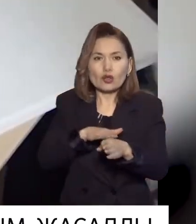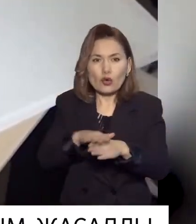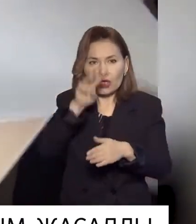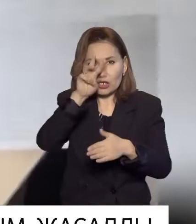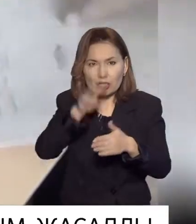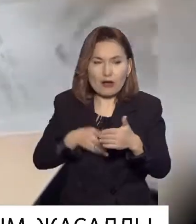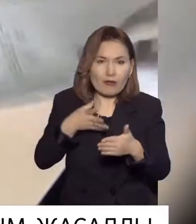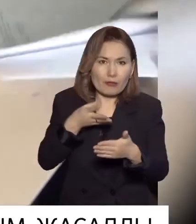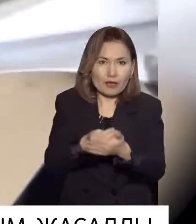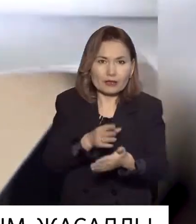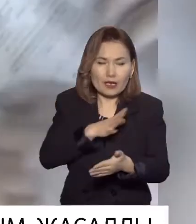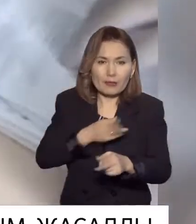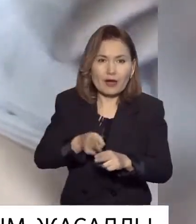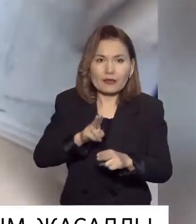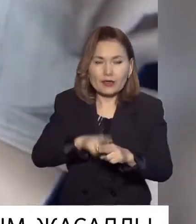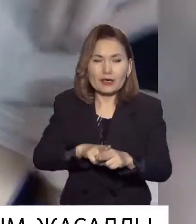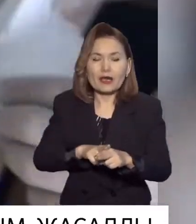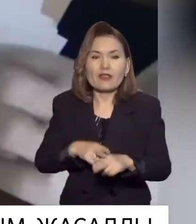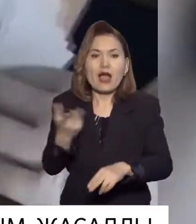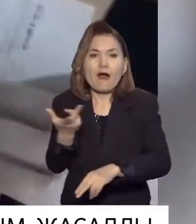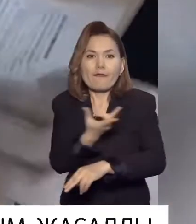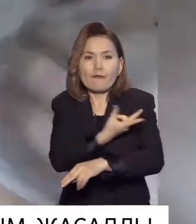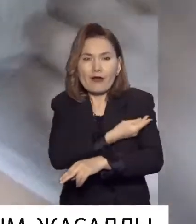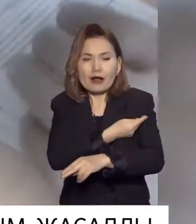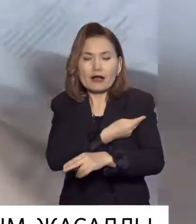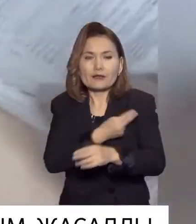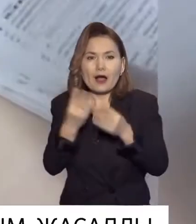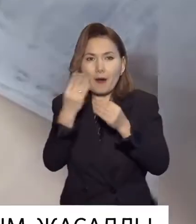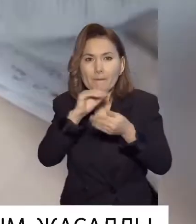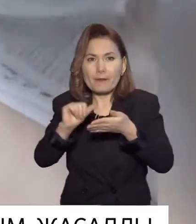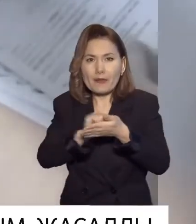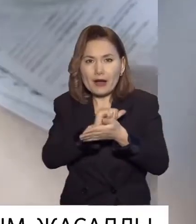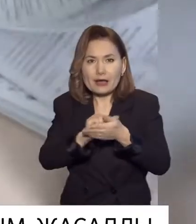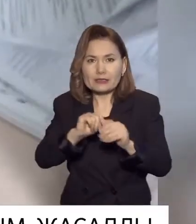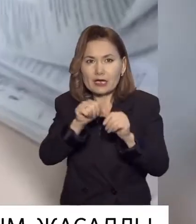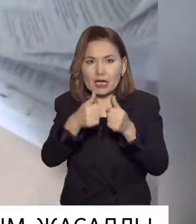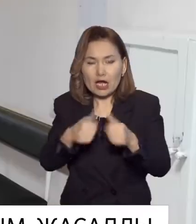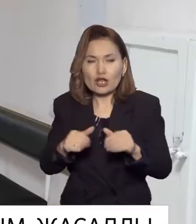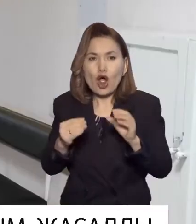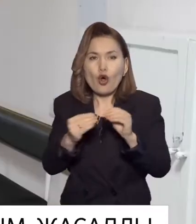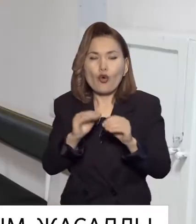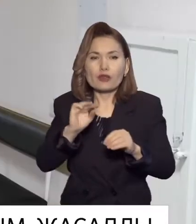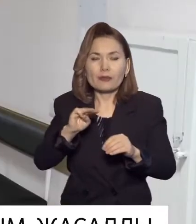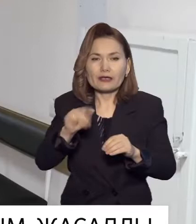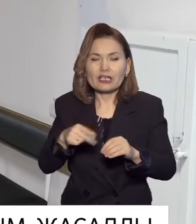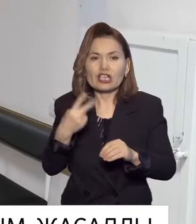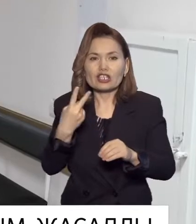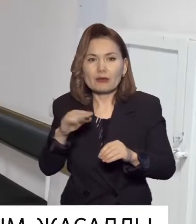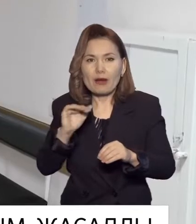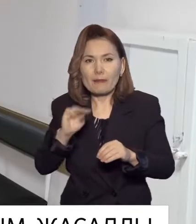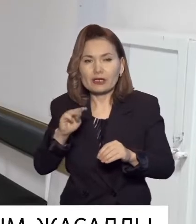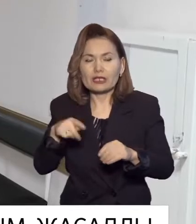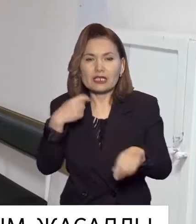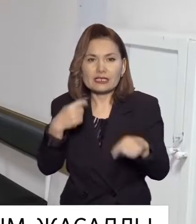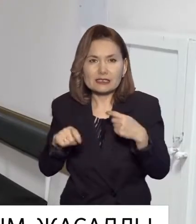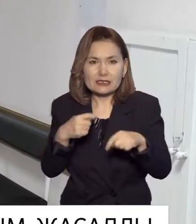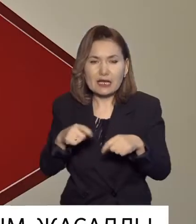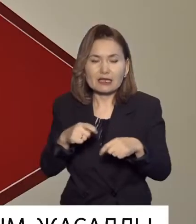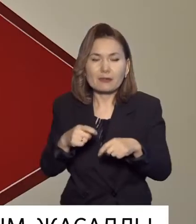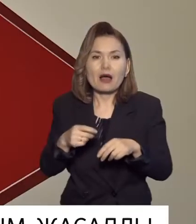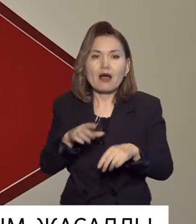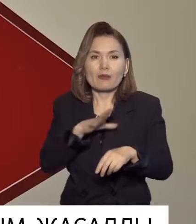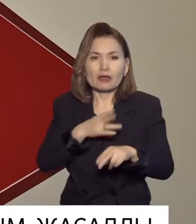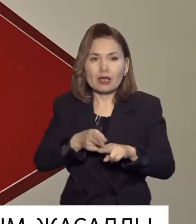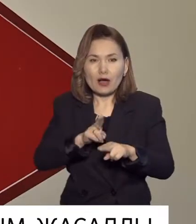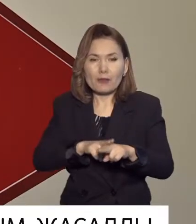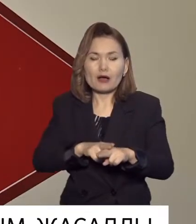өтеді. Дерекке қарағанда олар вакцина паспортын 10 мың теңгеден 20 мың теңге аралығында сатқан. Орташа ауыр қылмыстық істі